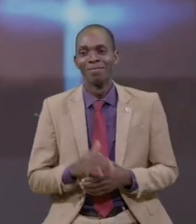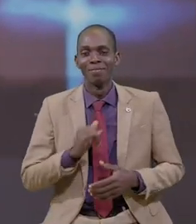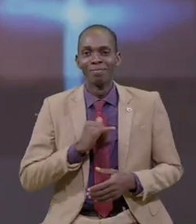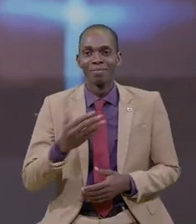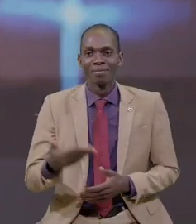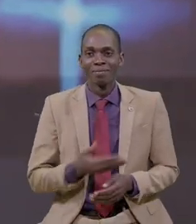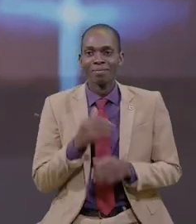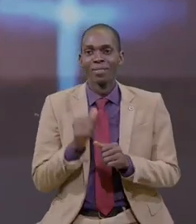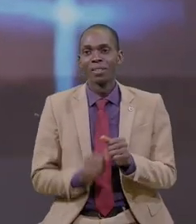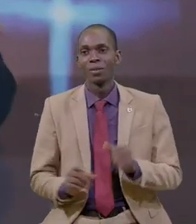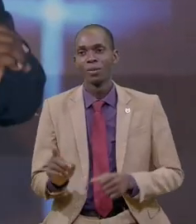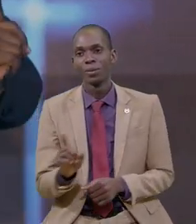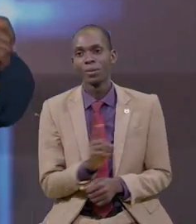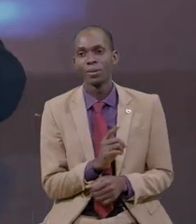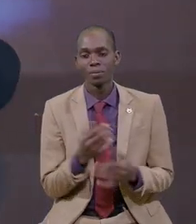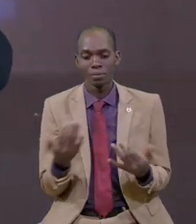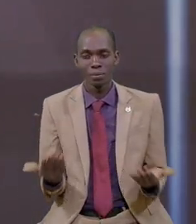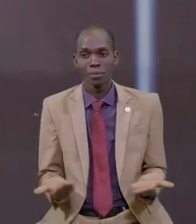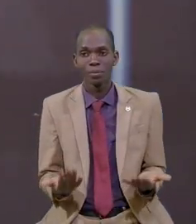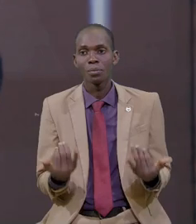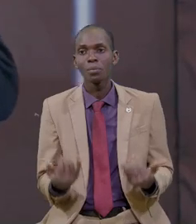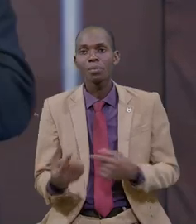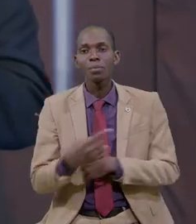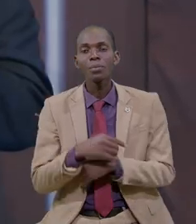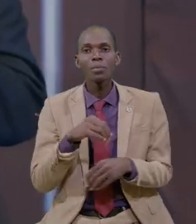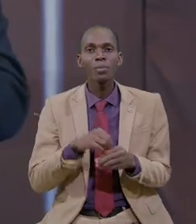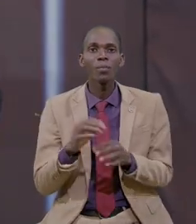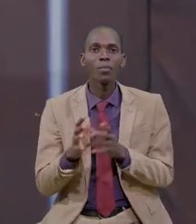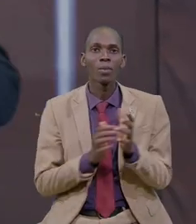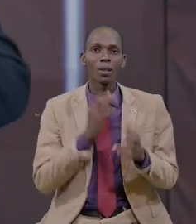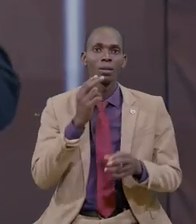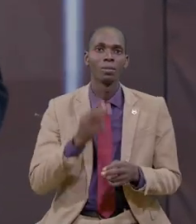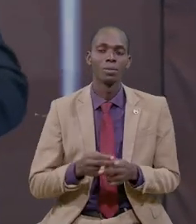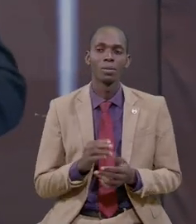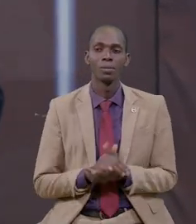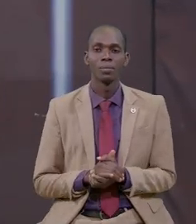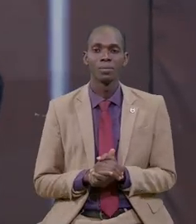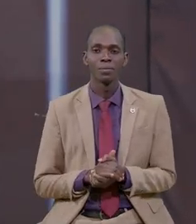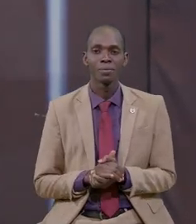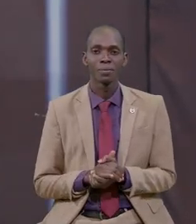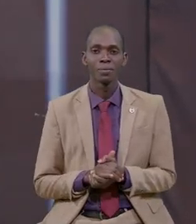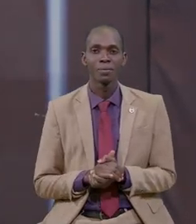Je souhaite la bienvenue à chacun ce jour au nom de Jésus.